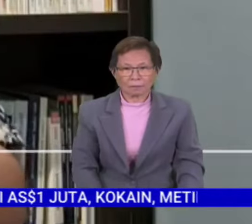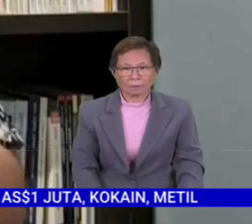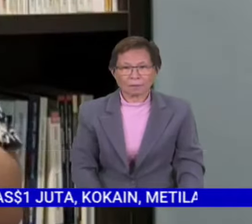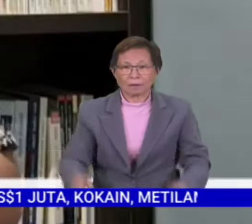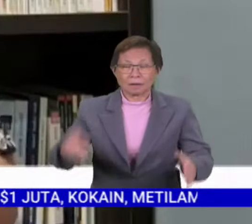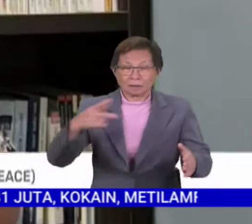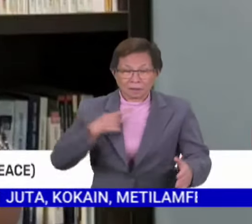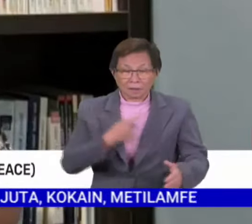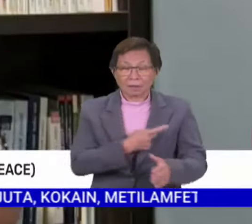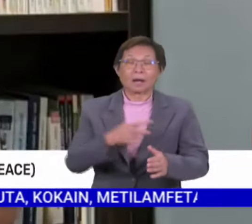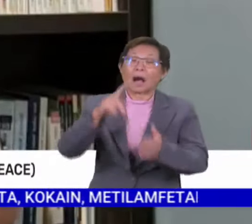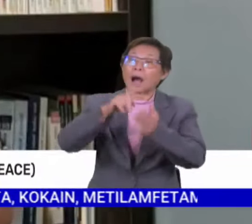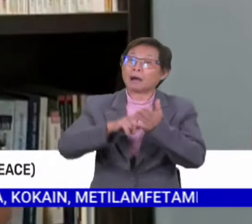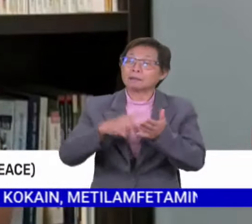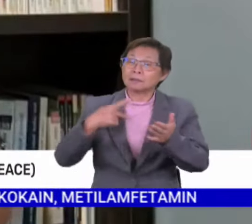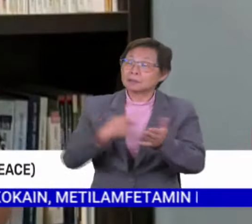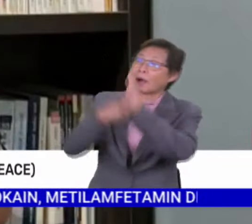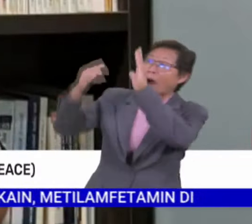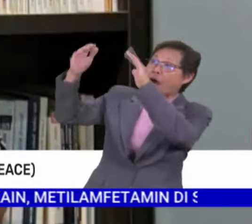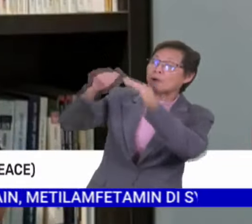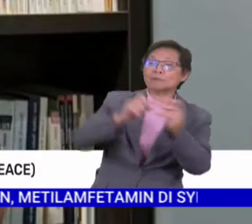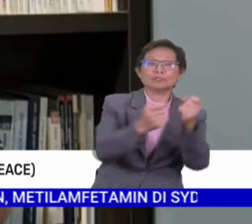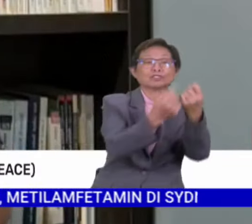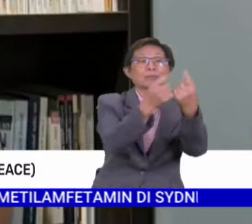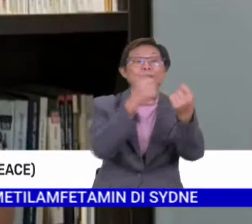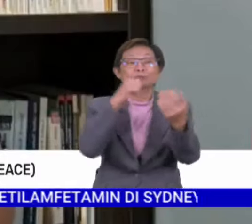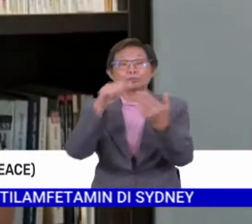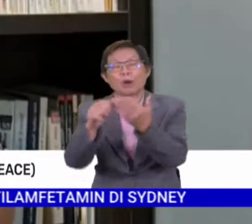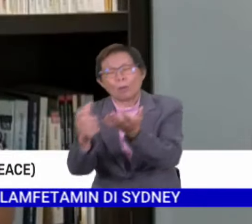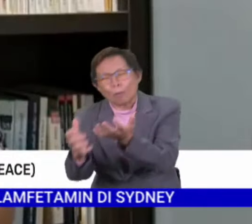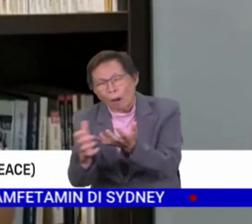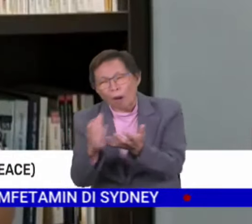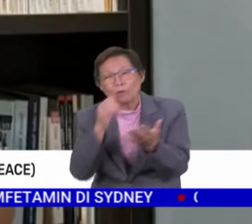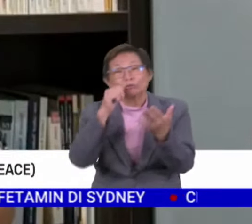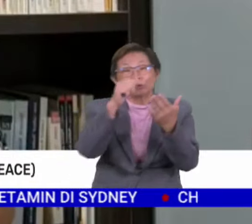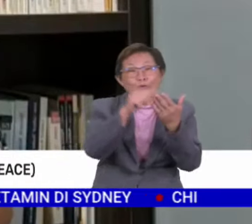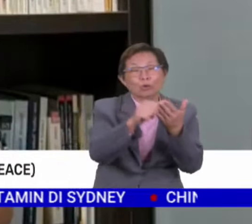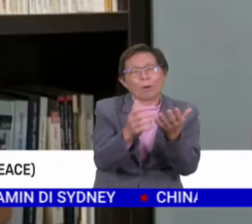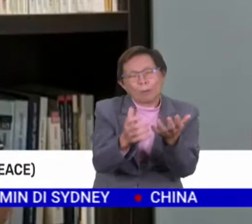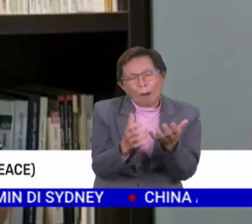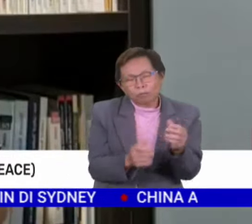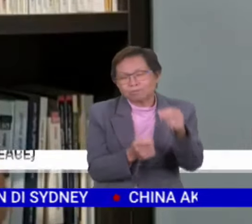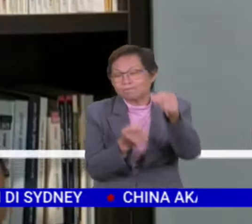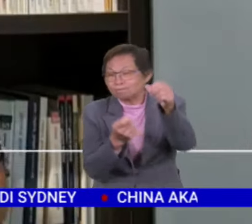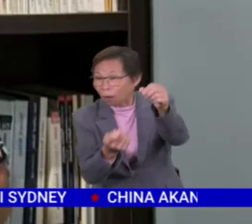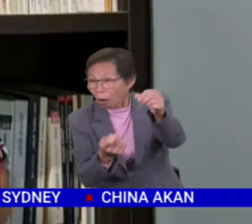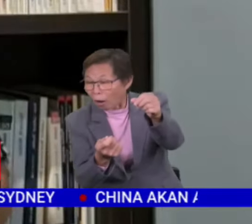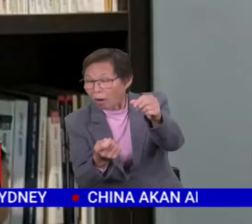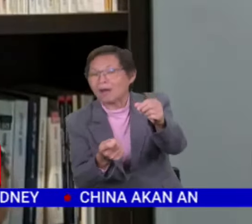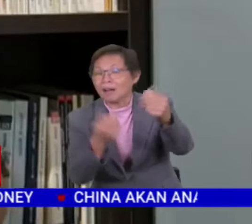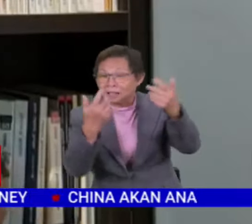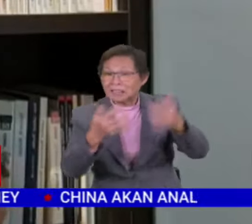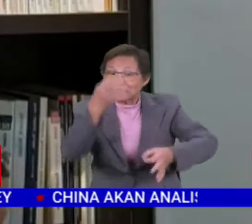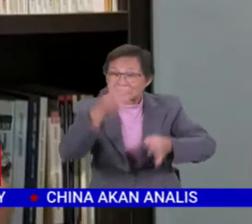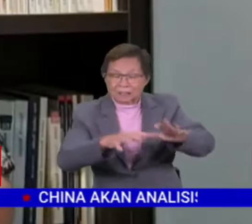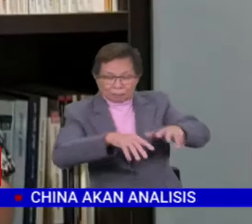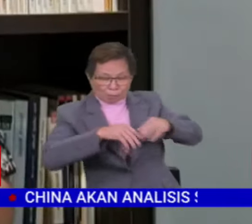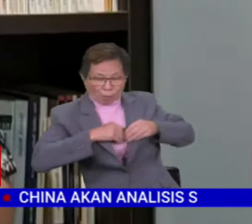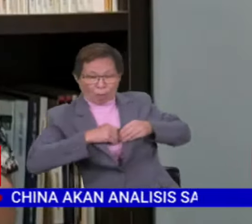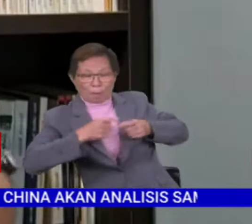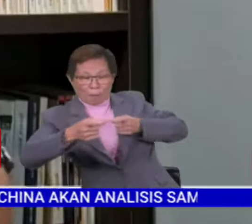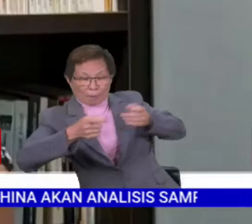Apa yang kita harapkan daripada 11 surat hasrat ini ataupun letter of intent ini, sekiranya ia diterima oleh